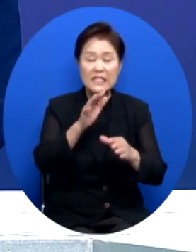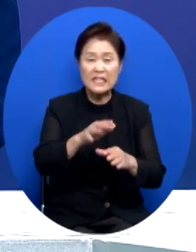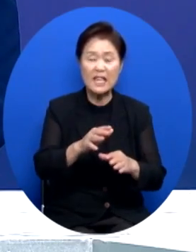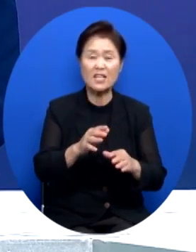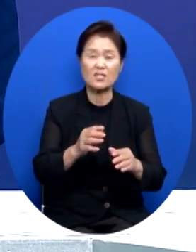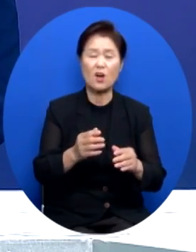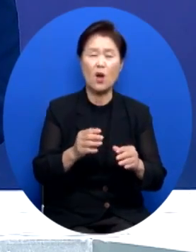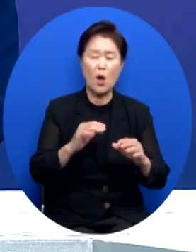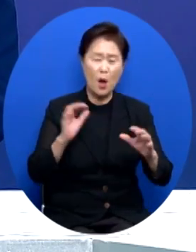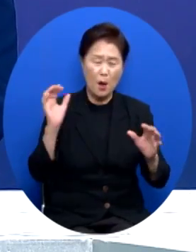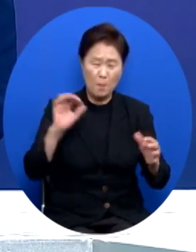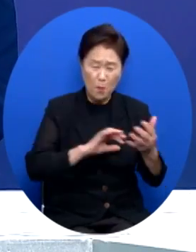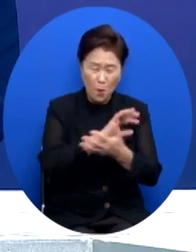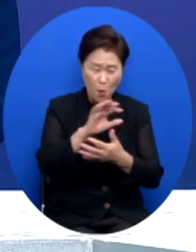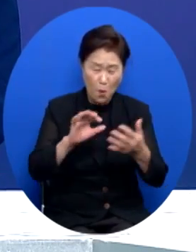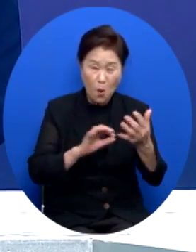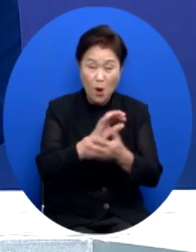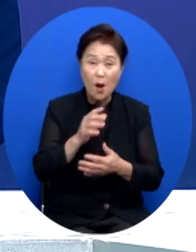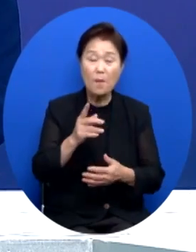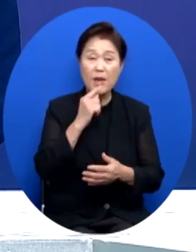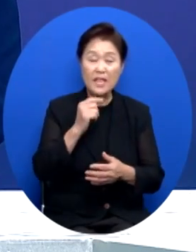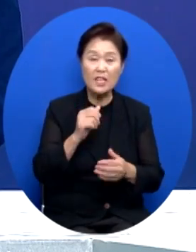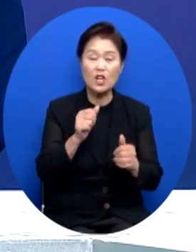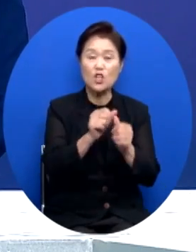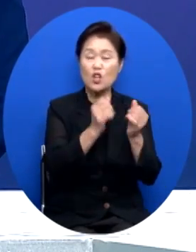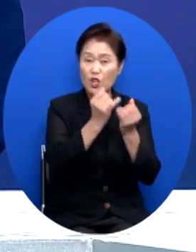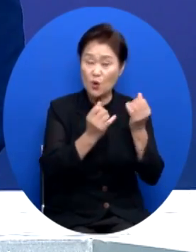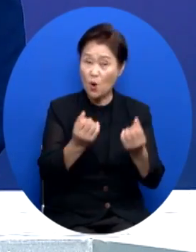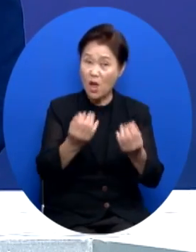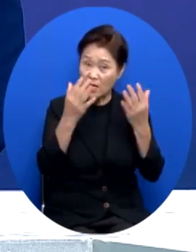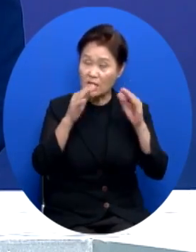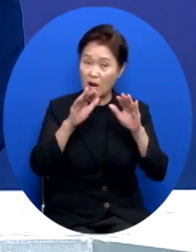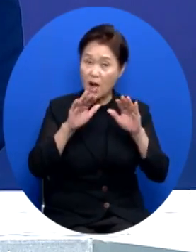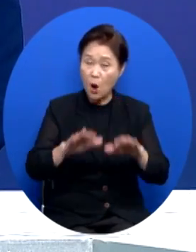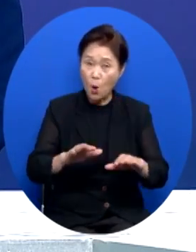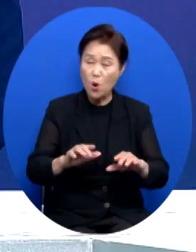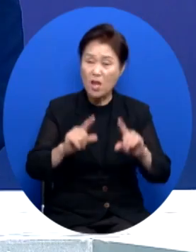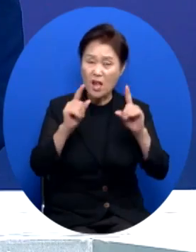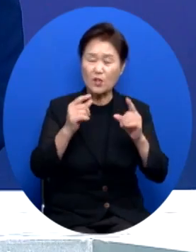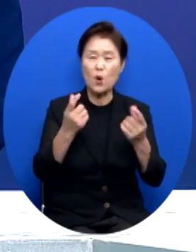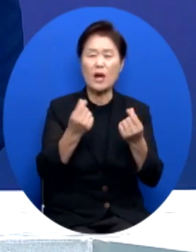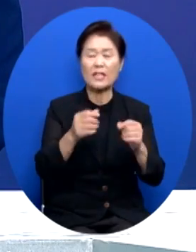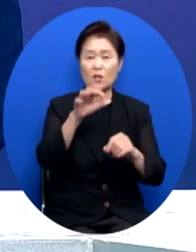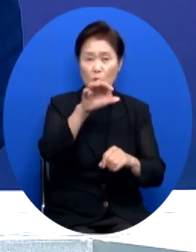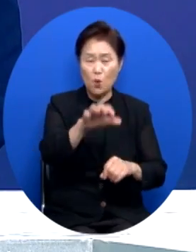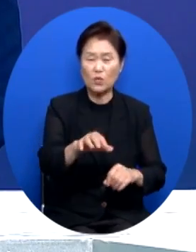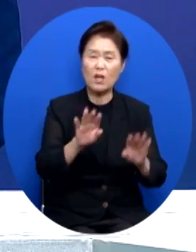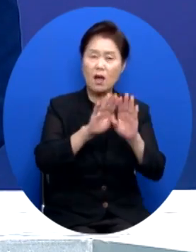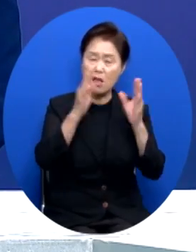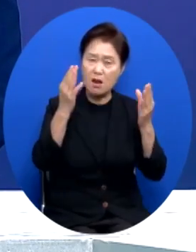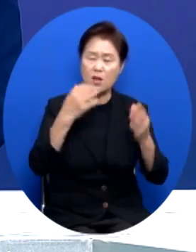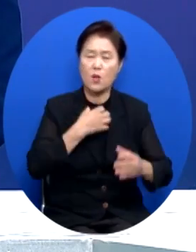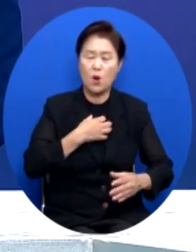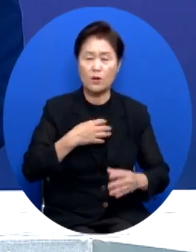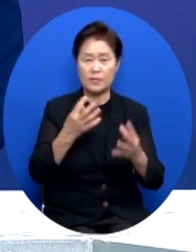행사가 올해도 같은 장소에서 열린다고 전해져 논란이 일고 있습니다. 대구 중부경찰서의 집회 개최 전 집회 제한 통고에